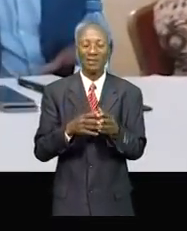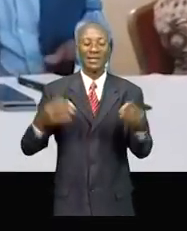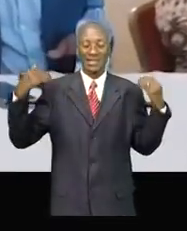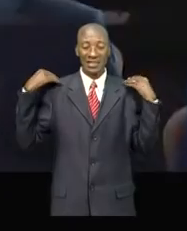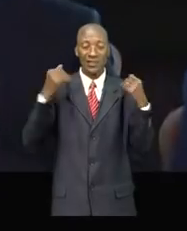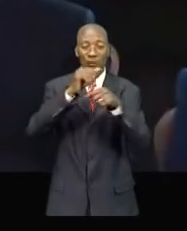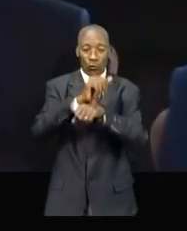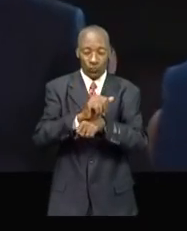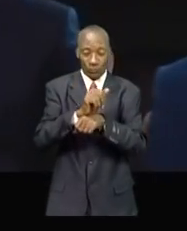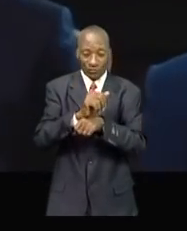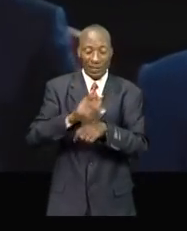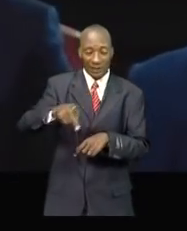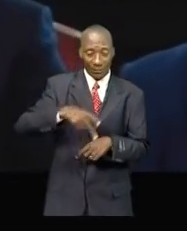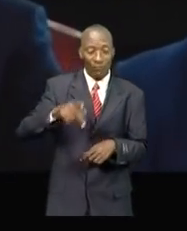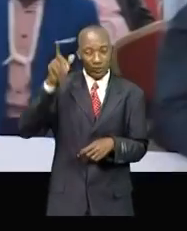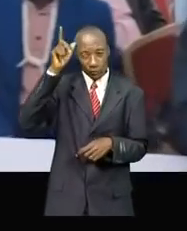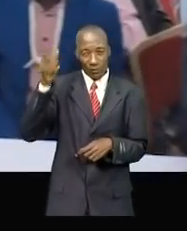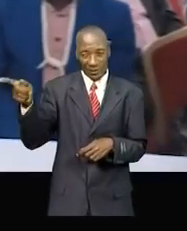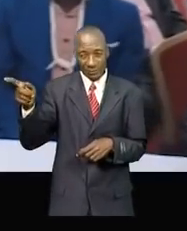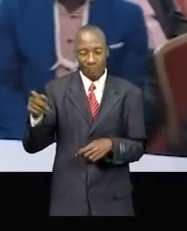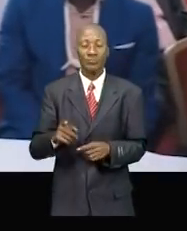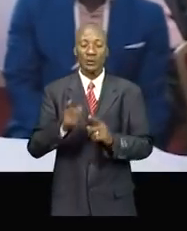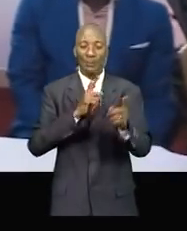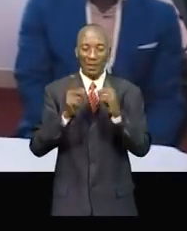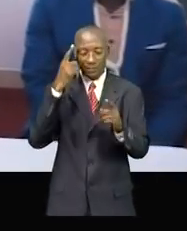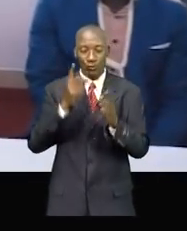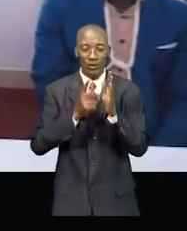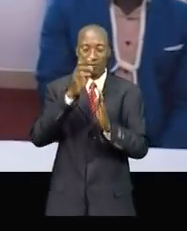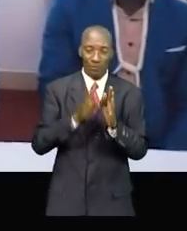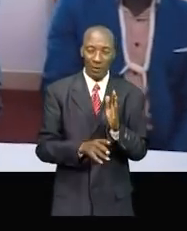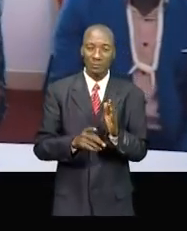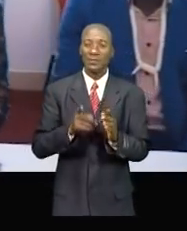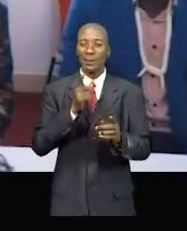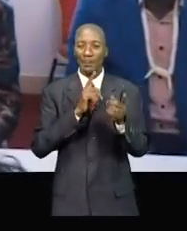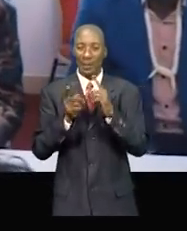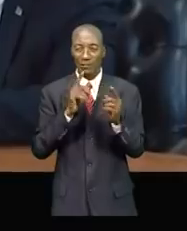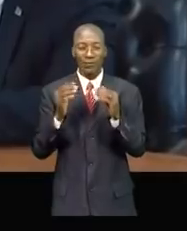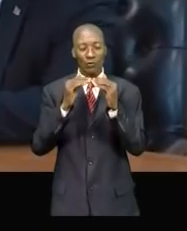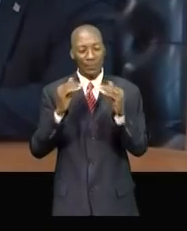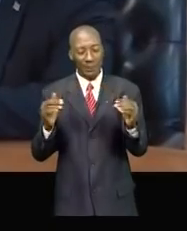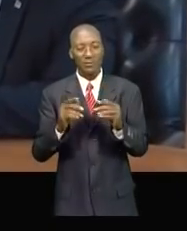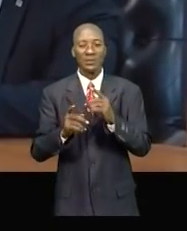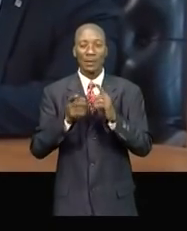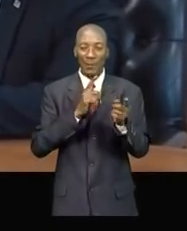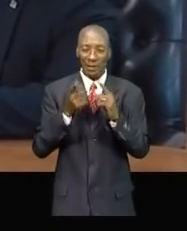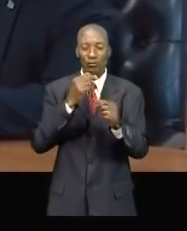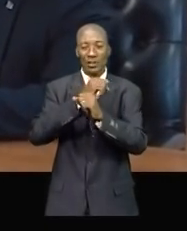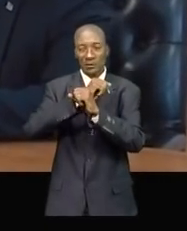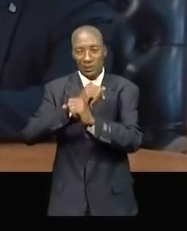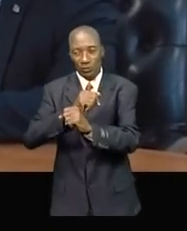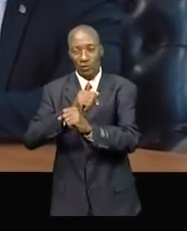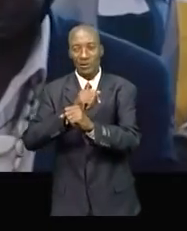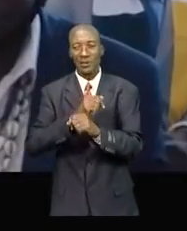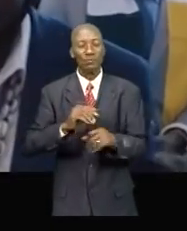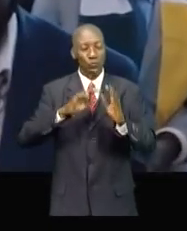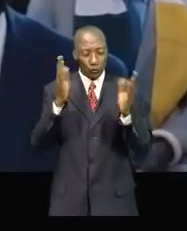chefs Kaponda Lubendo. Il n'y a pas de développement sans route, dit-on. La question liée aux infrastructures de base et à la sécurité a été évoquée lors